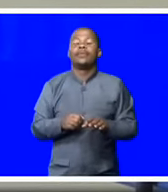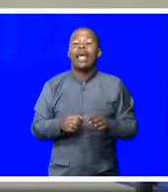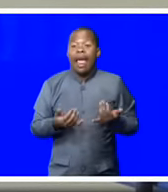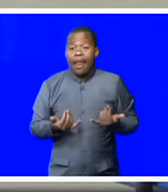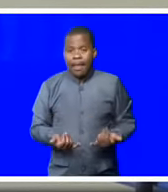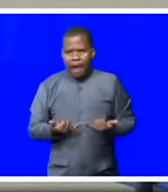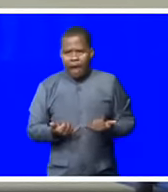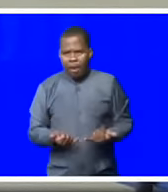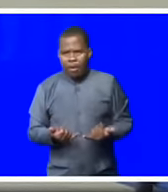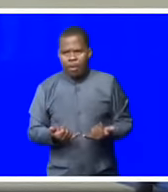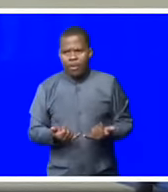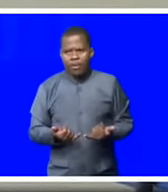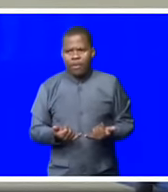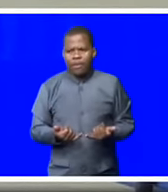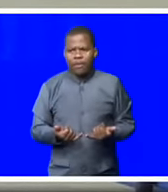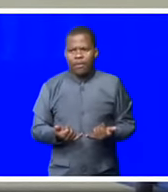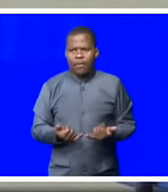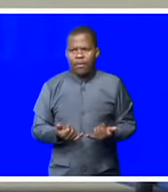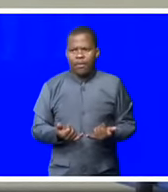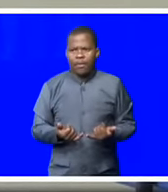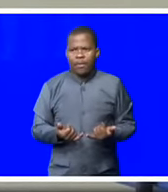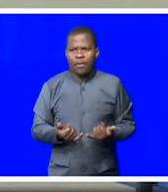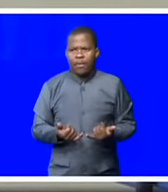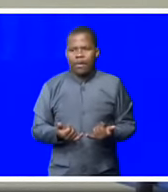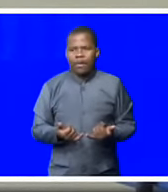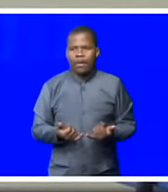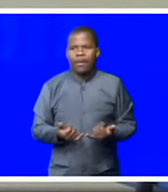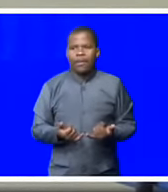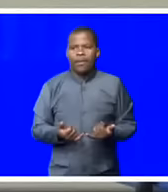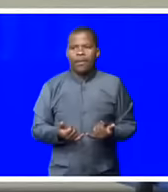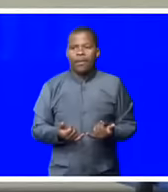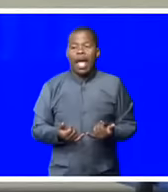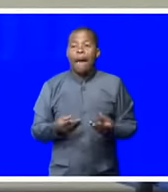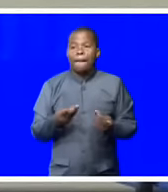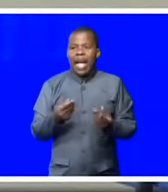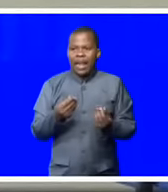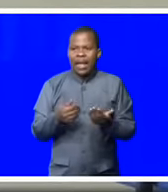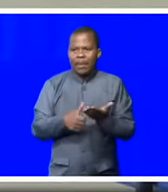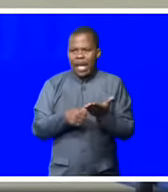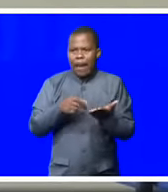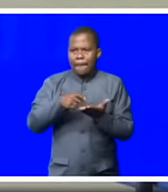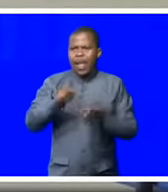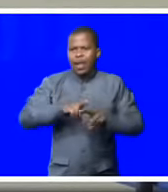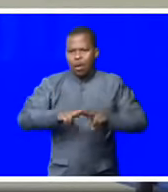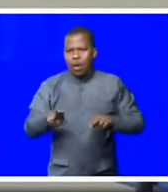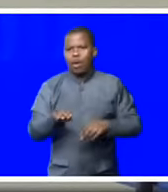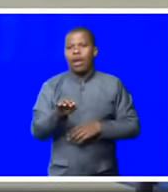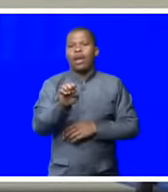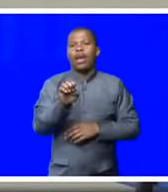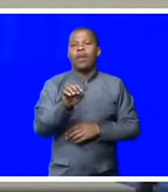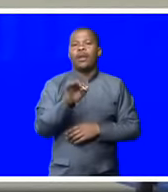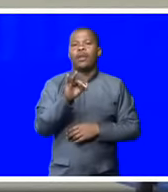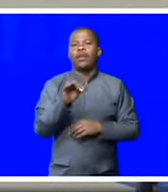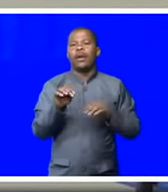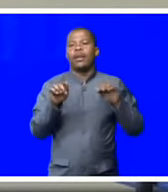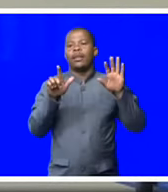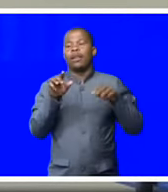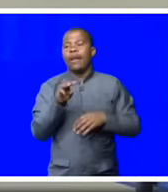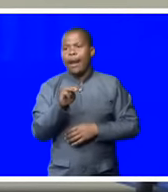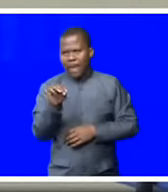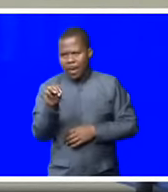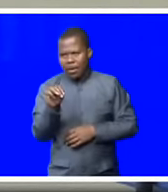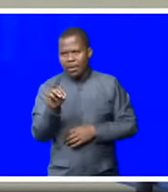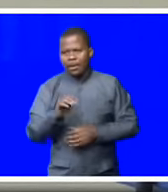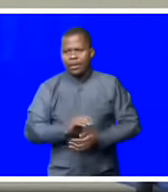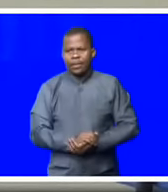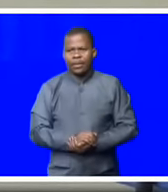Nyalo nje ema debtors ethu eme kubo 27 million.